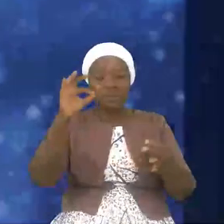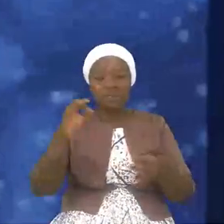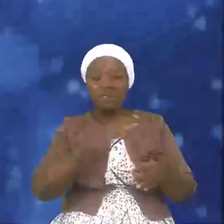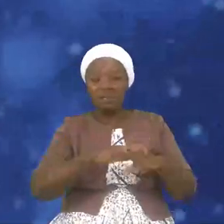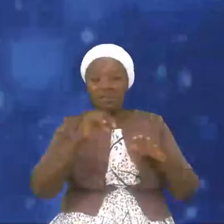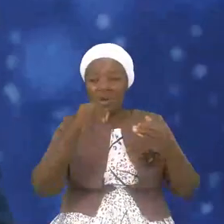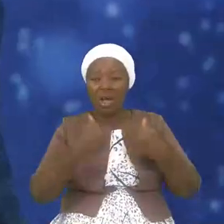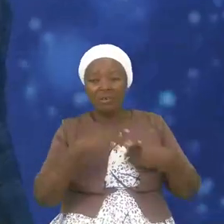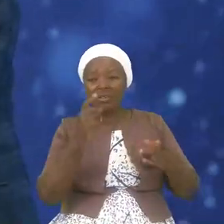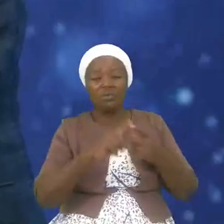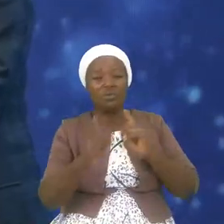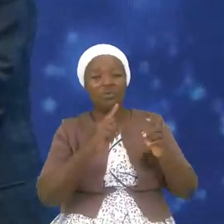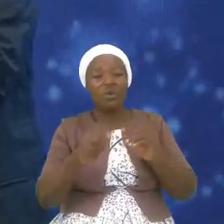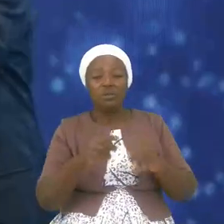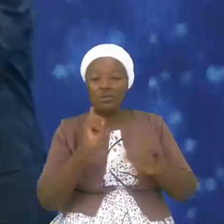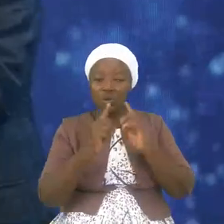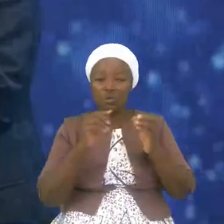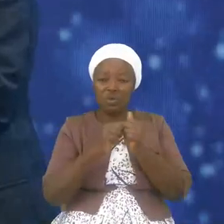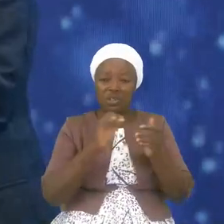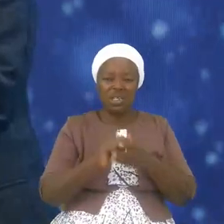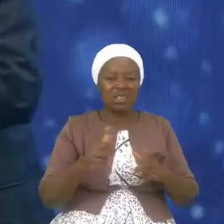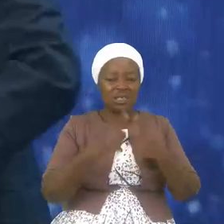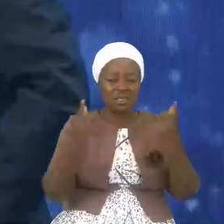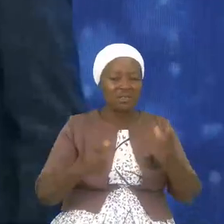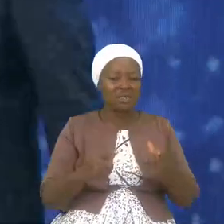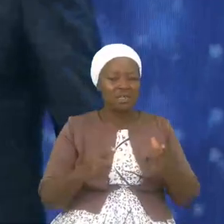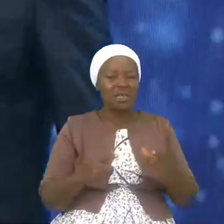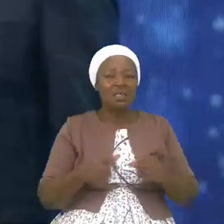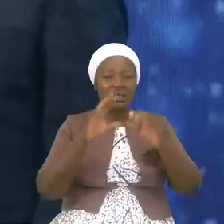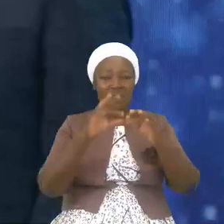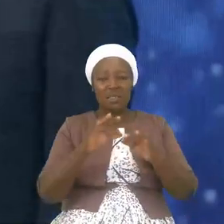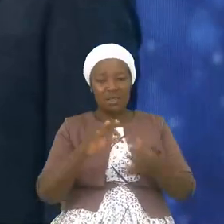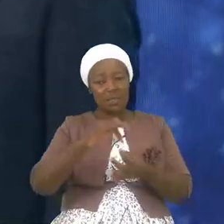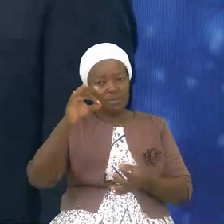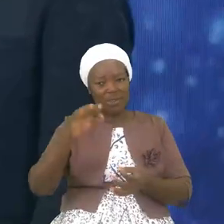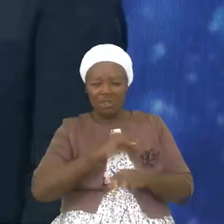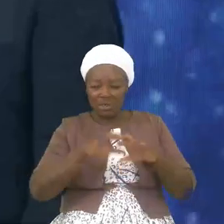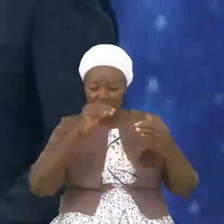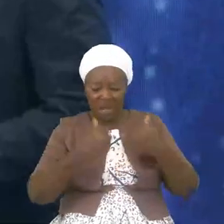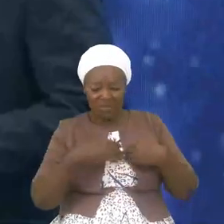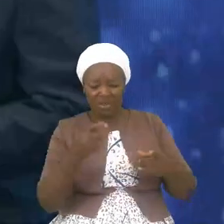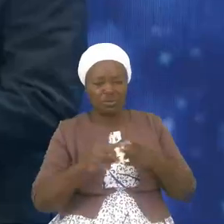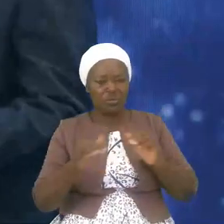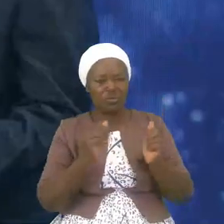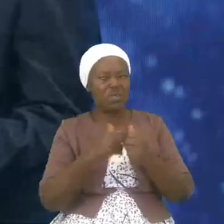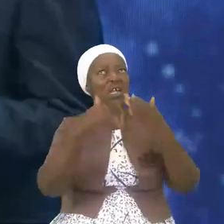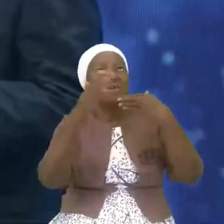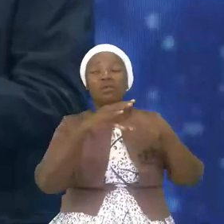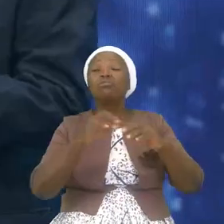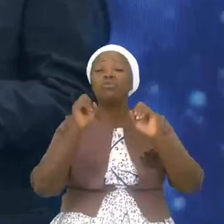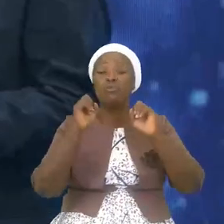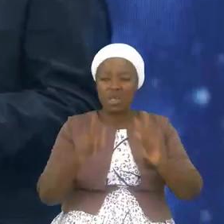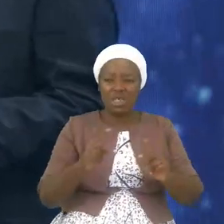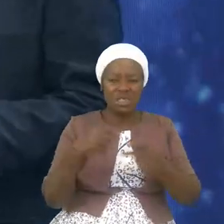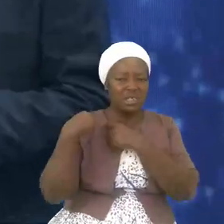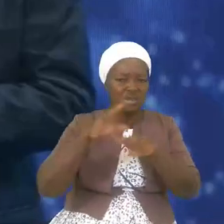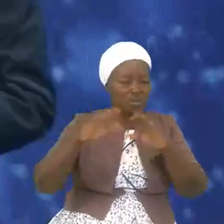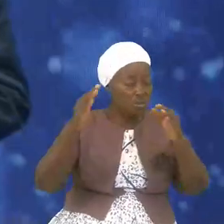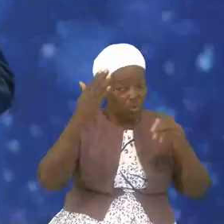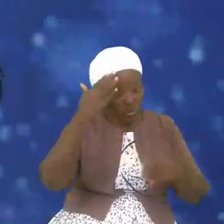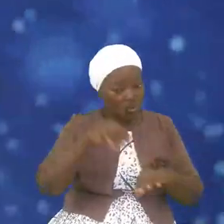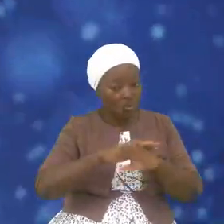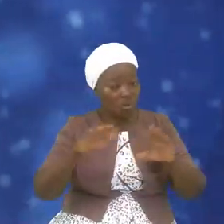avec l'esprit supérieur. Il n'avait rien à faire avec le ciel, d'accord? Alors, puisque tu ne connais pas et tu n'acceptes pas que